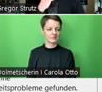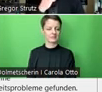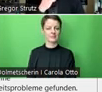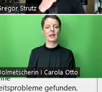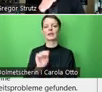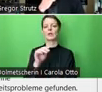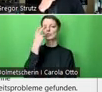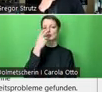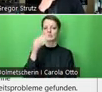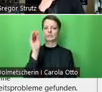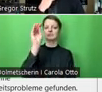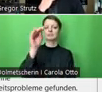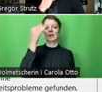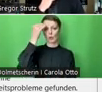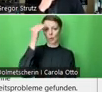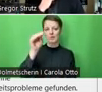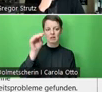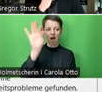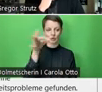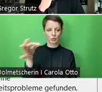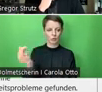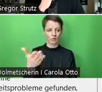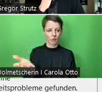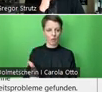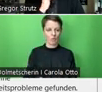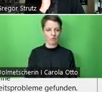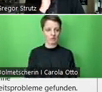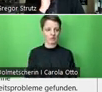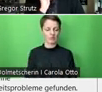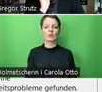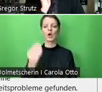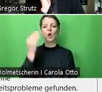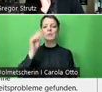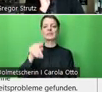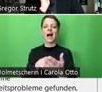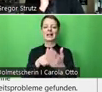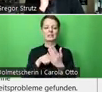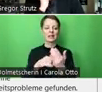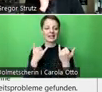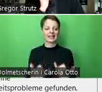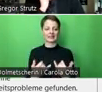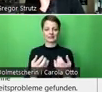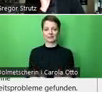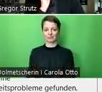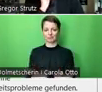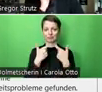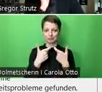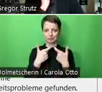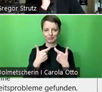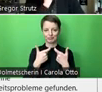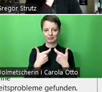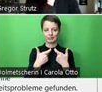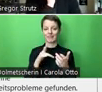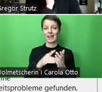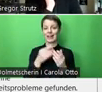Suchleiste. Und dann gibt es zum Beispiel Kommentaranzeigen. Geht jetzt gerade nicht, weil ich